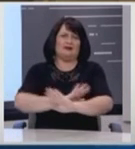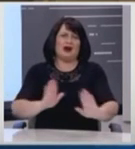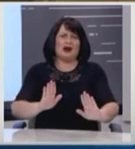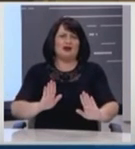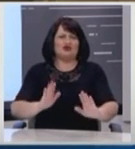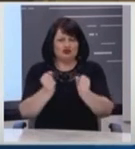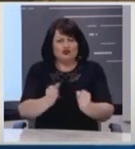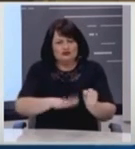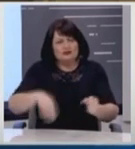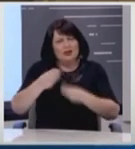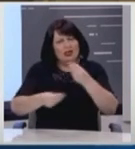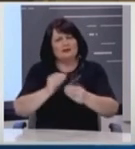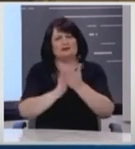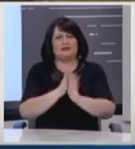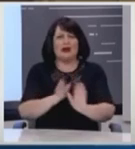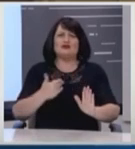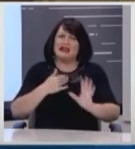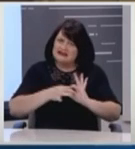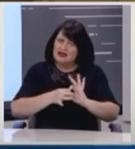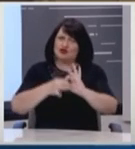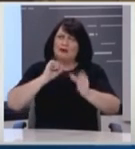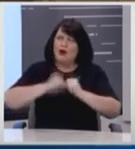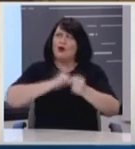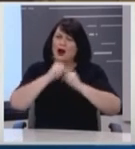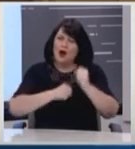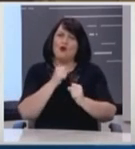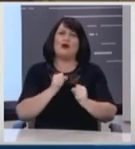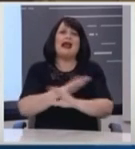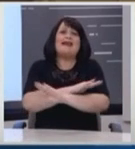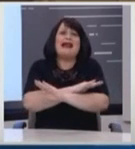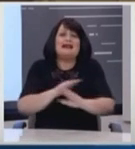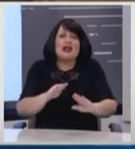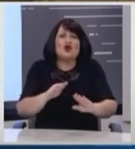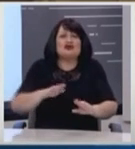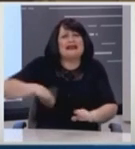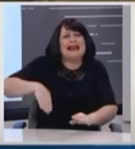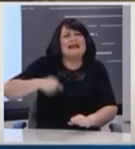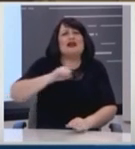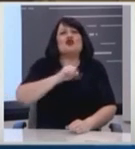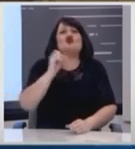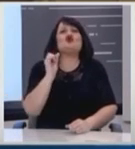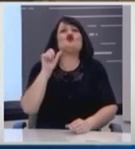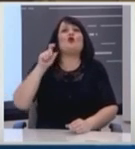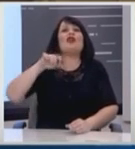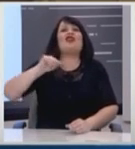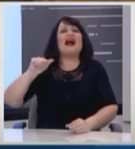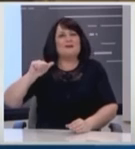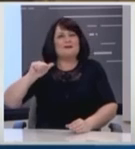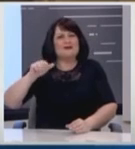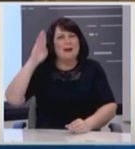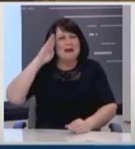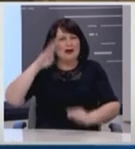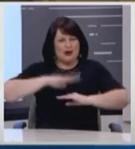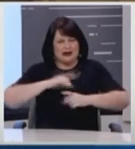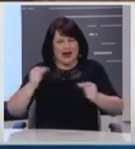χρόνια, συνεχίζοντας τον αγώνα για να κλείσει και η βάση της Σούδας και οι άλλες αμερικανατοϊκές βάσεις στην